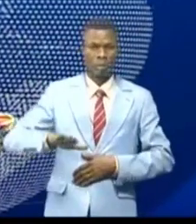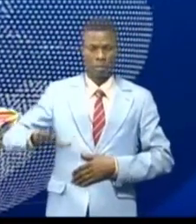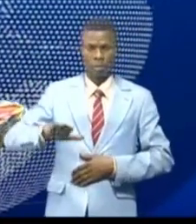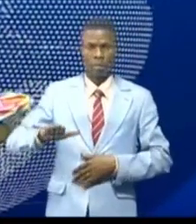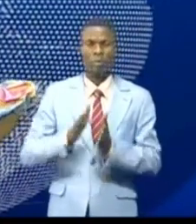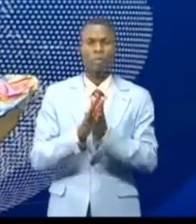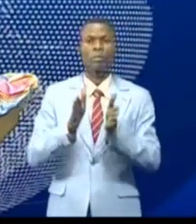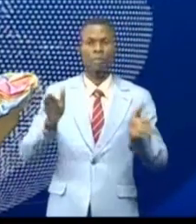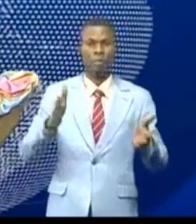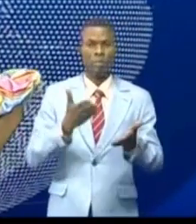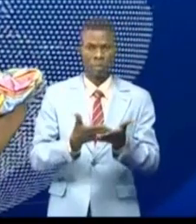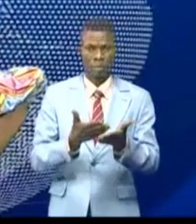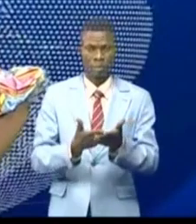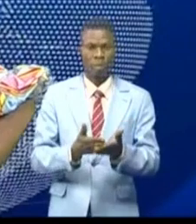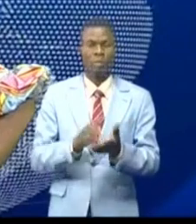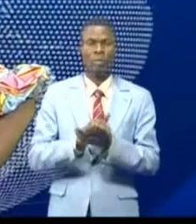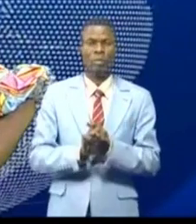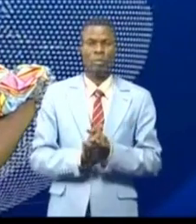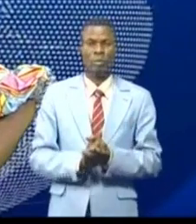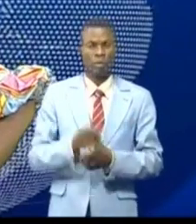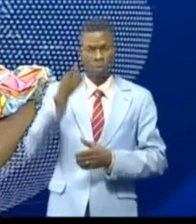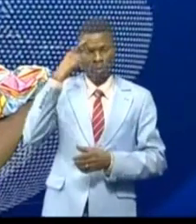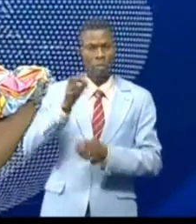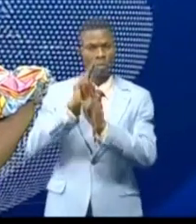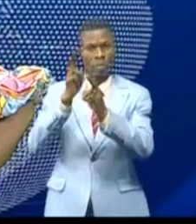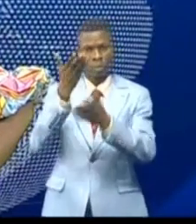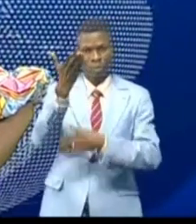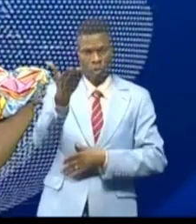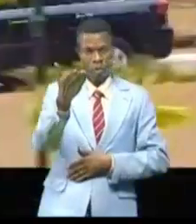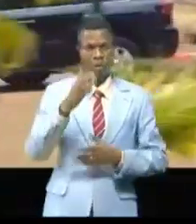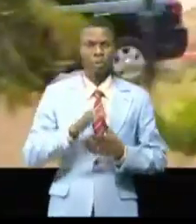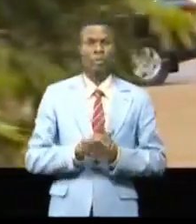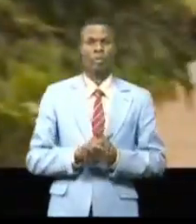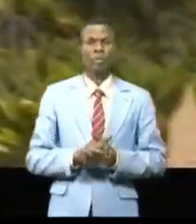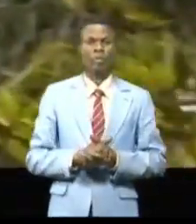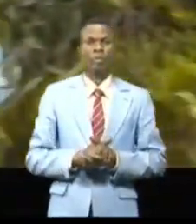l'ensemble du pays. Fanny Kikoufi pour le reportage.